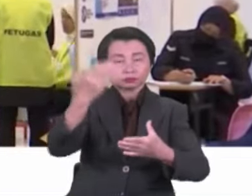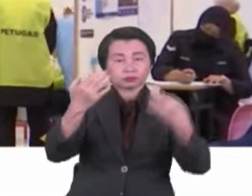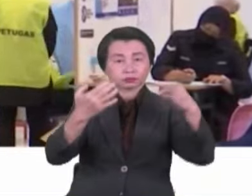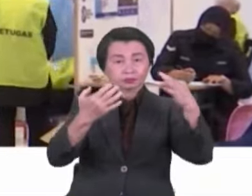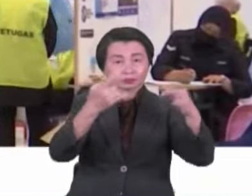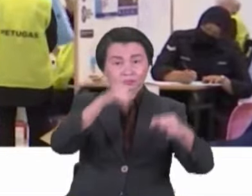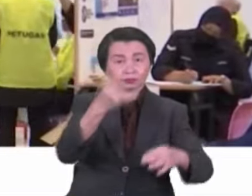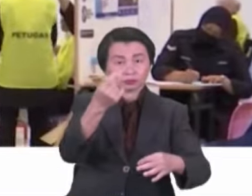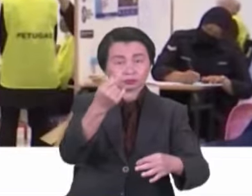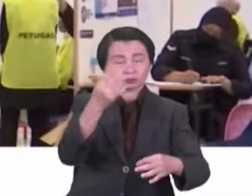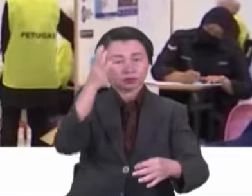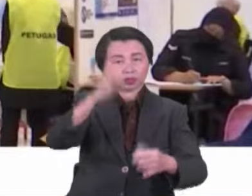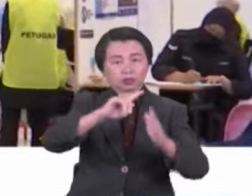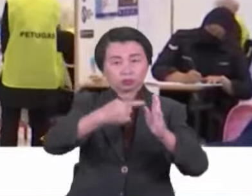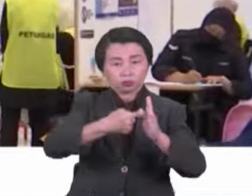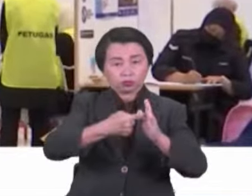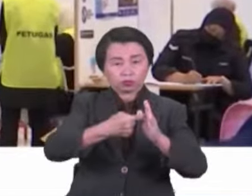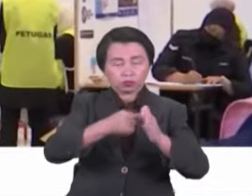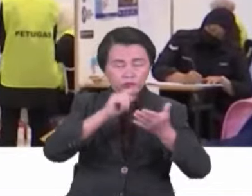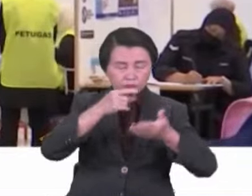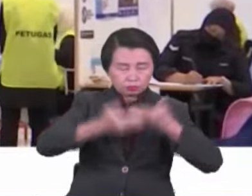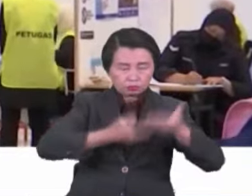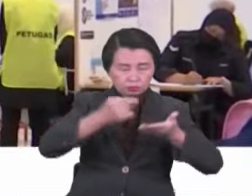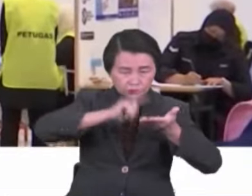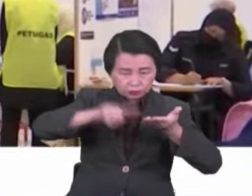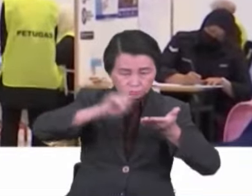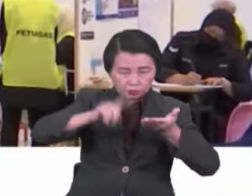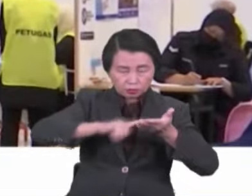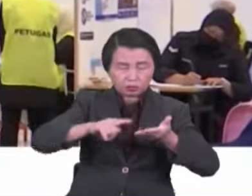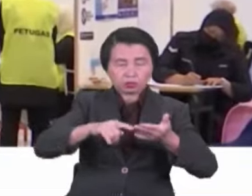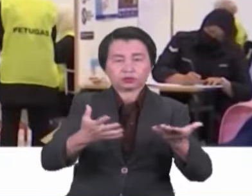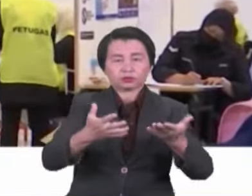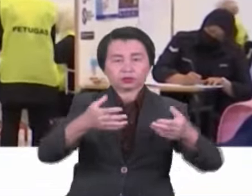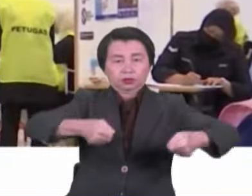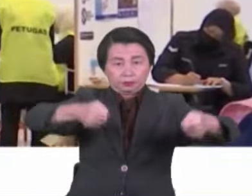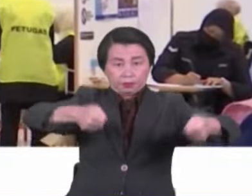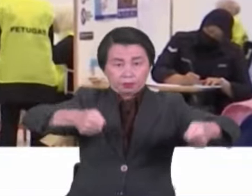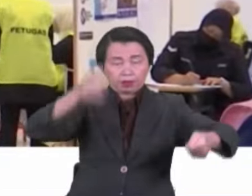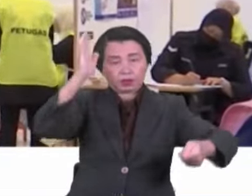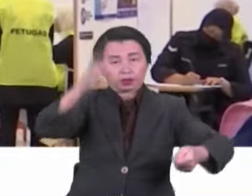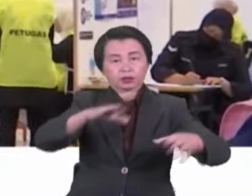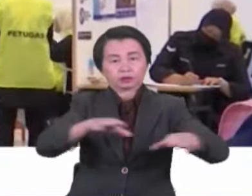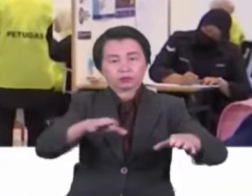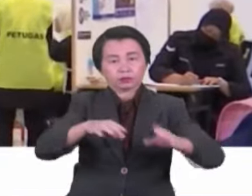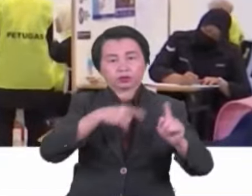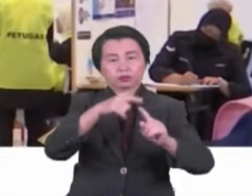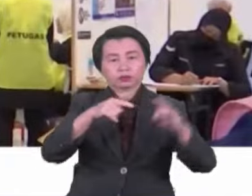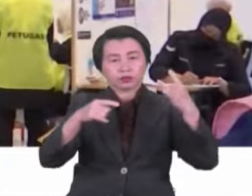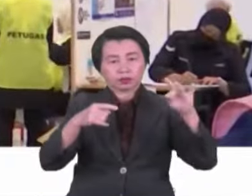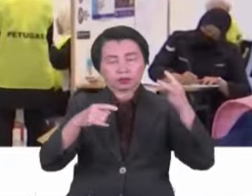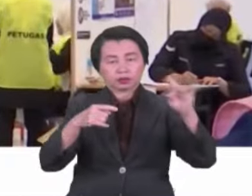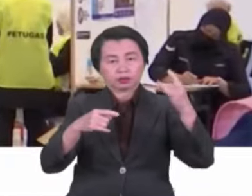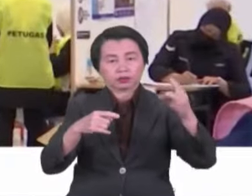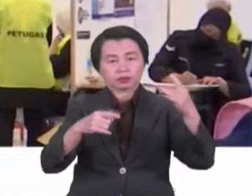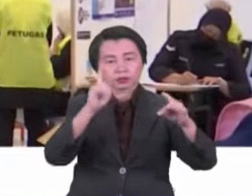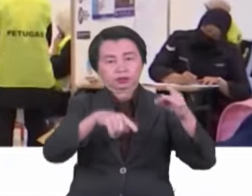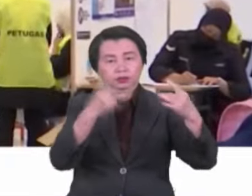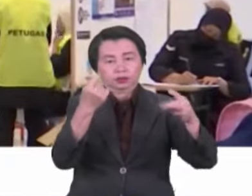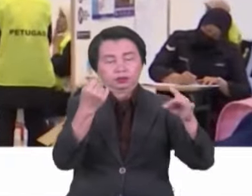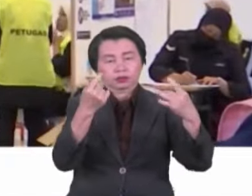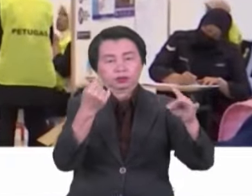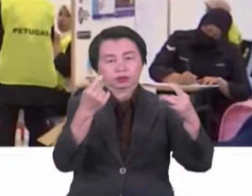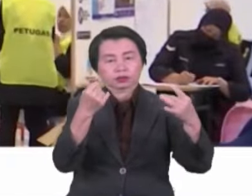mulakan dengan proses semakan isi peti undi lah yang akan berlaku pada 18